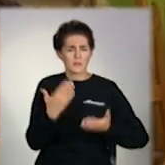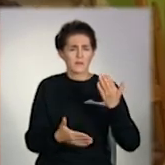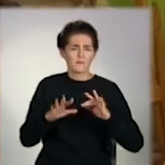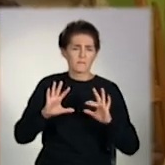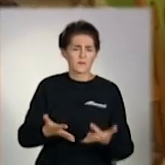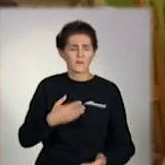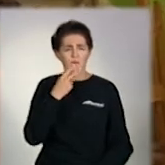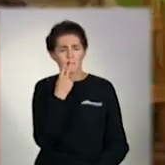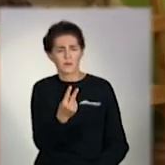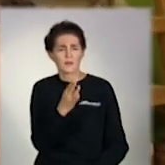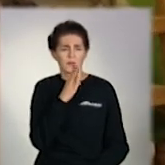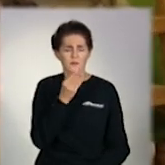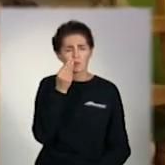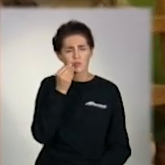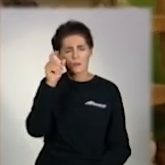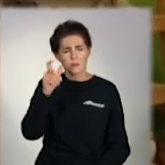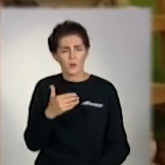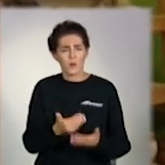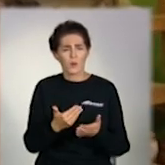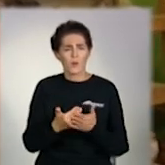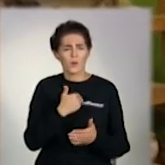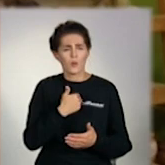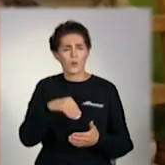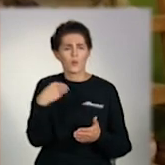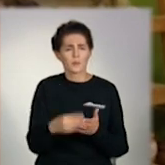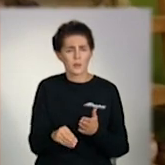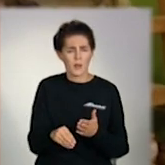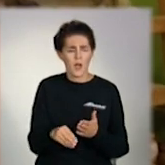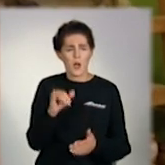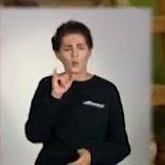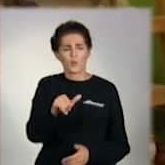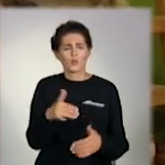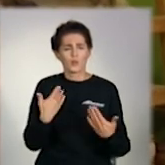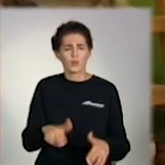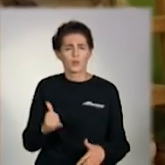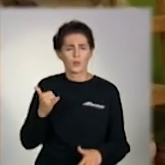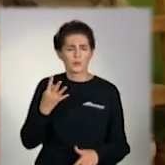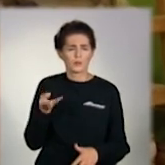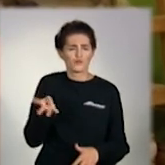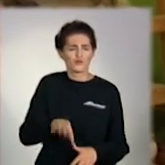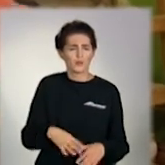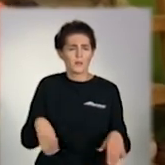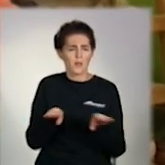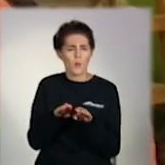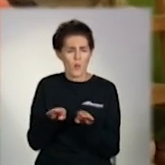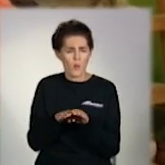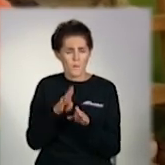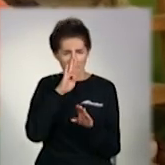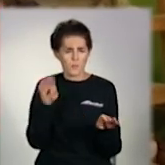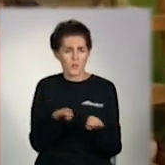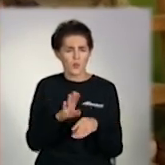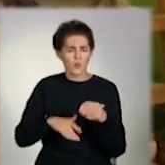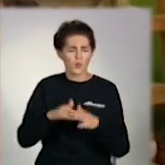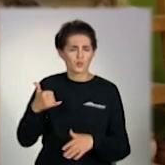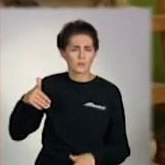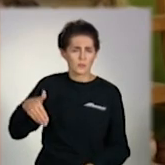там девушка или мужчина и хочет купить, а у него уже 4 модели такой, ну, прямо в руках в